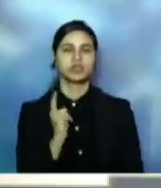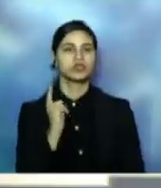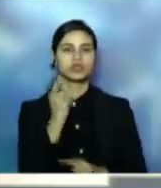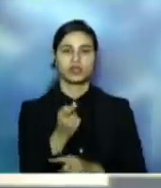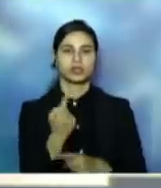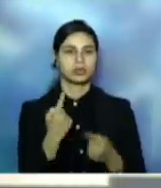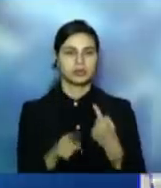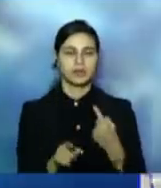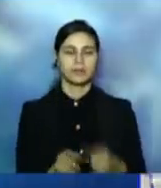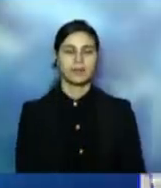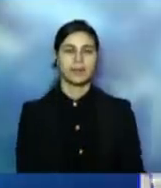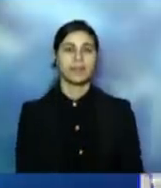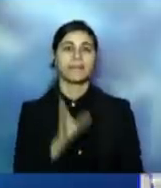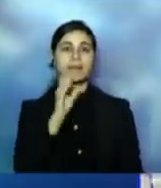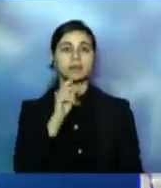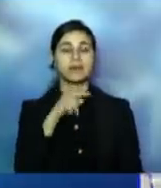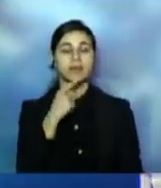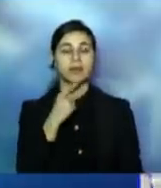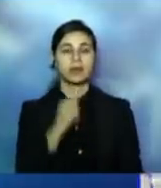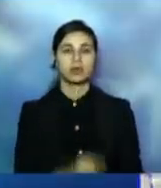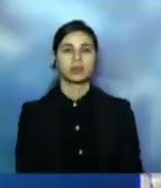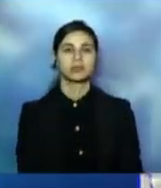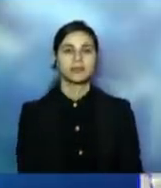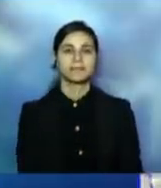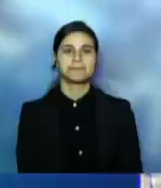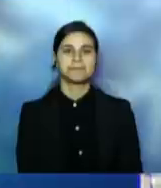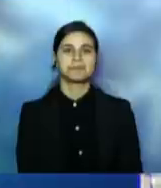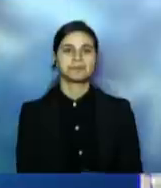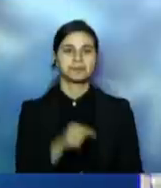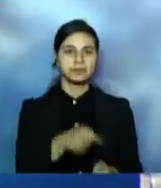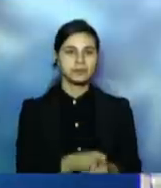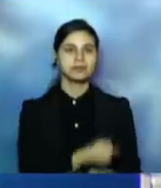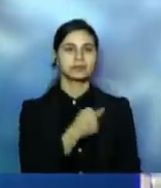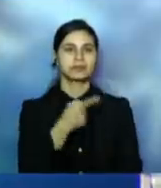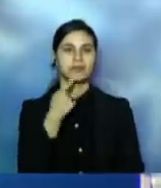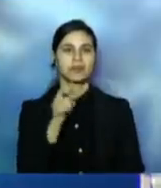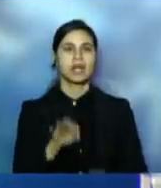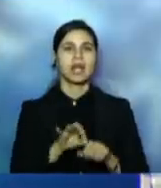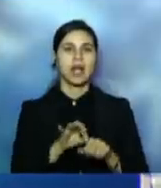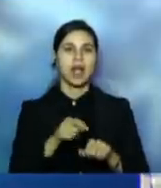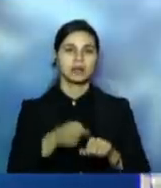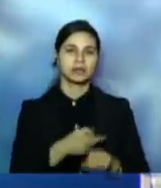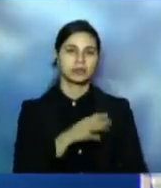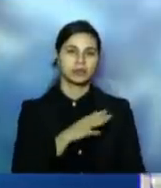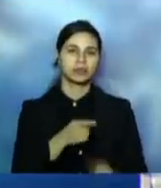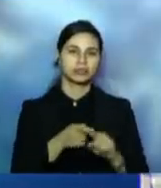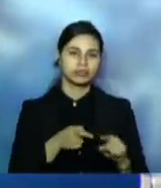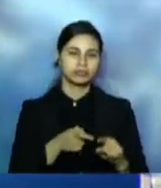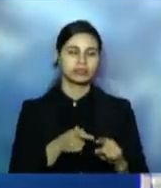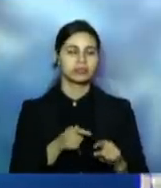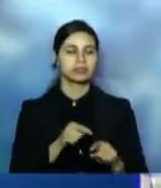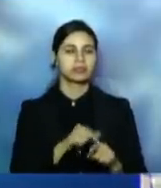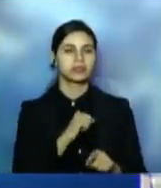ცოტა რთულია. როდესაც ლაპარაკია ინვაზიურ ჩარევაზე, ანუ იქ სადაც კანი გაიჭრა, იქ სადაც